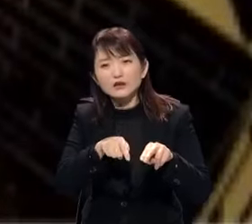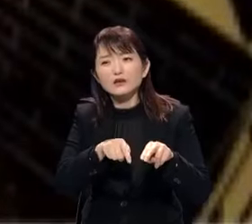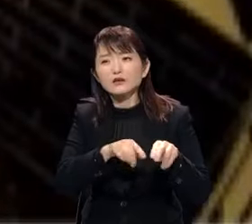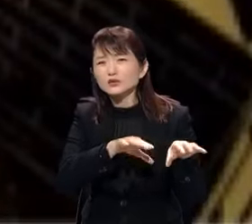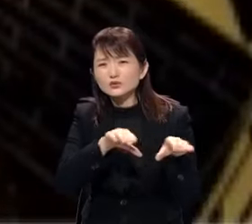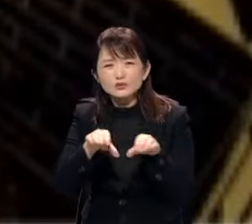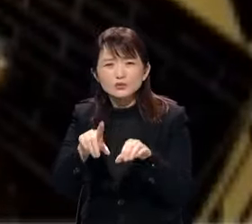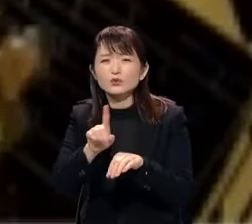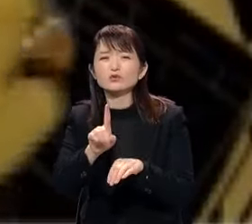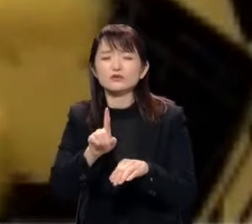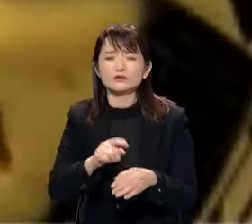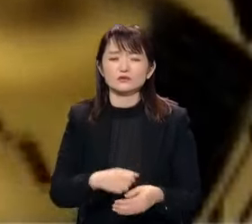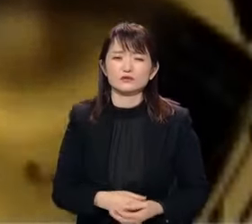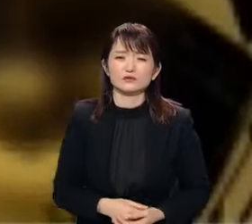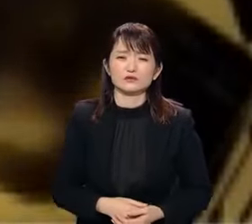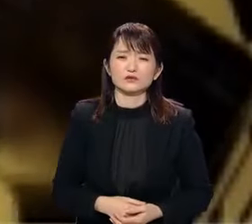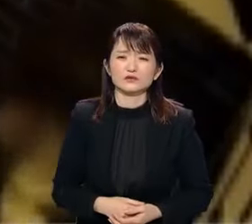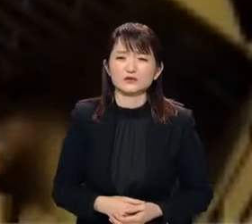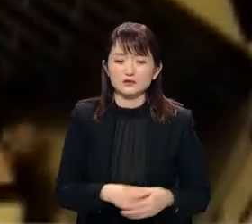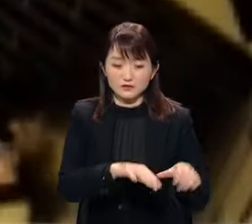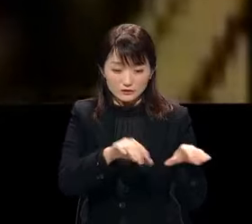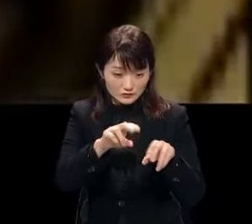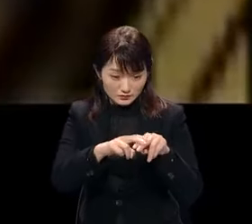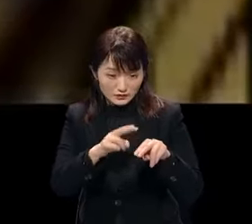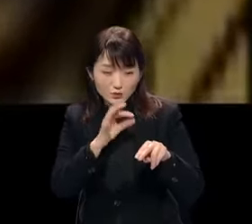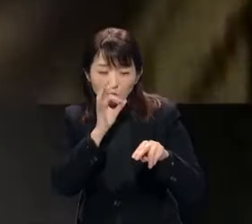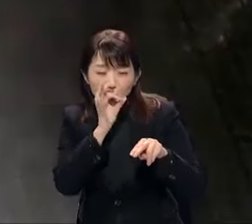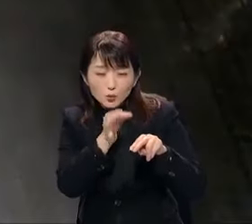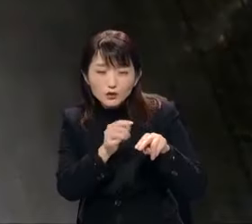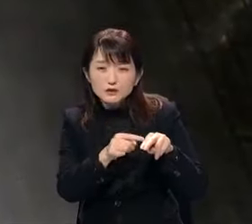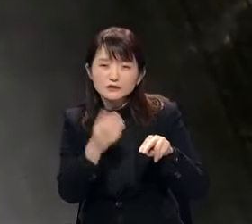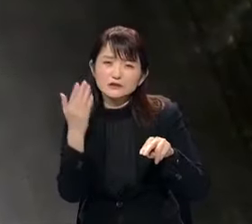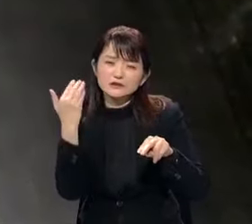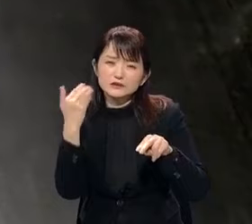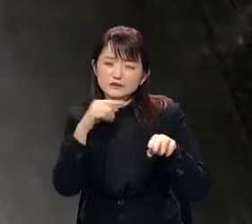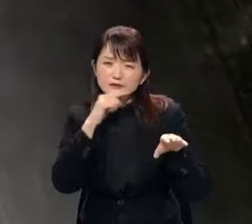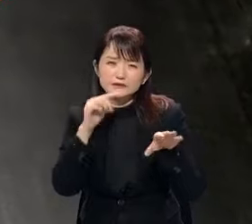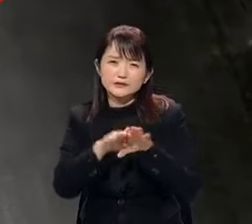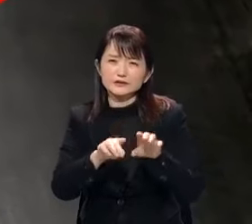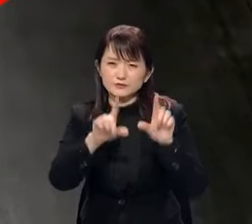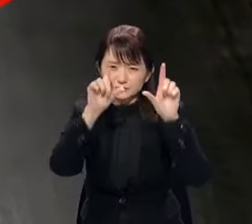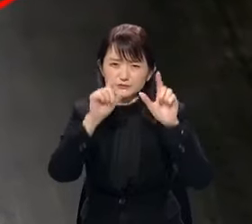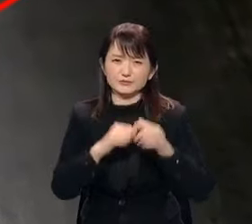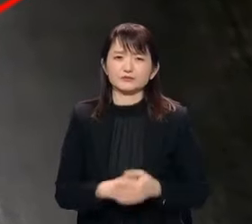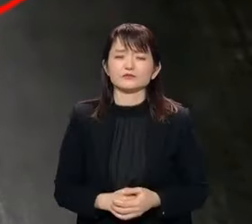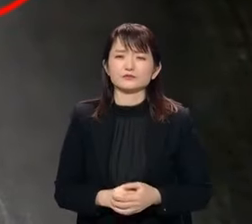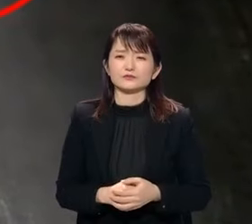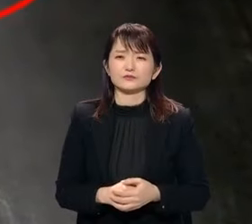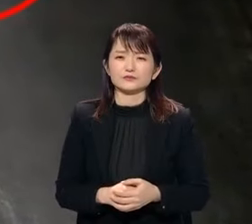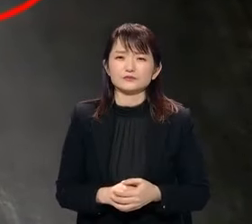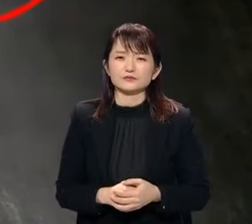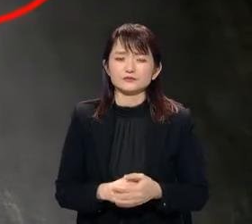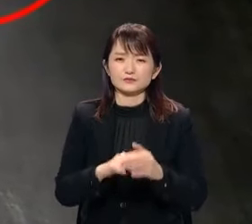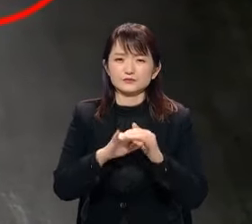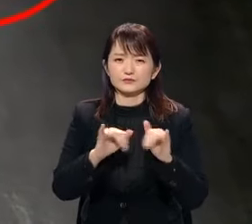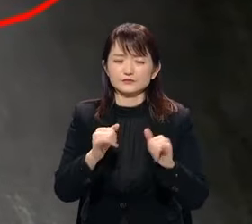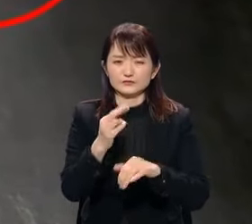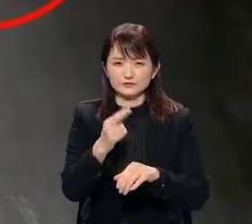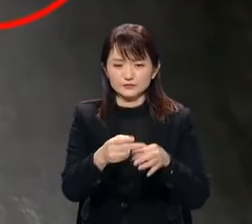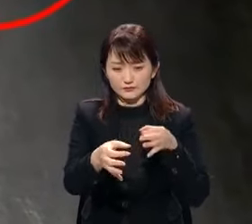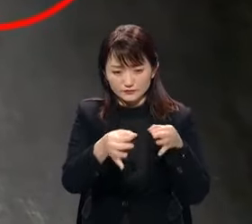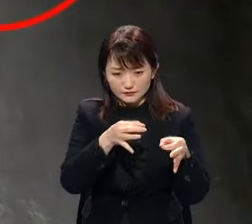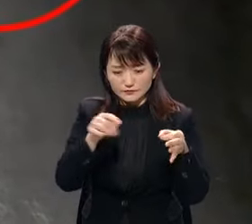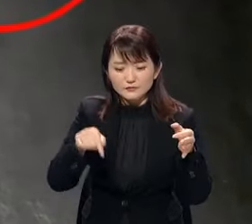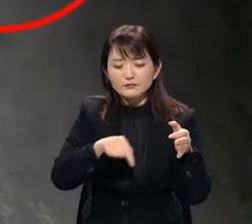이거 온전하겠습니까 이거? 네, 구멍이 뚫렸겠죠. 저게 지난 일요일이고요. 무인 이 동전 노래방에서 여학생이 담배만